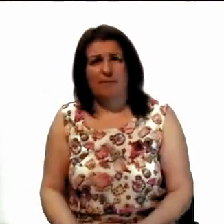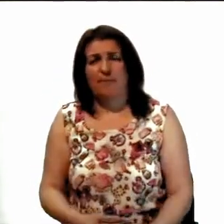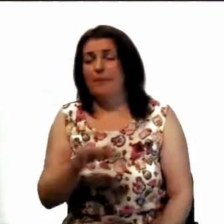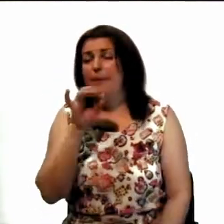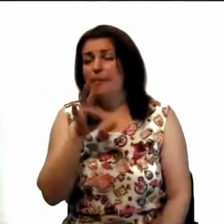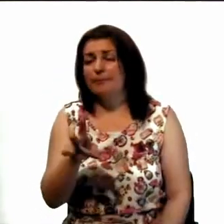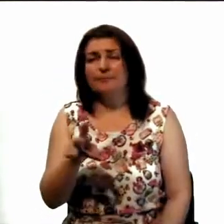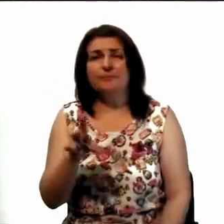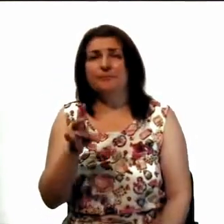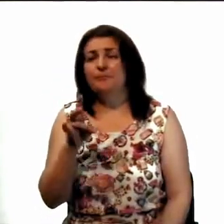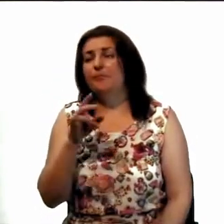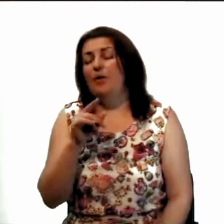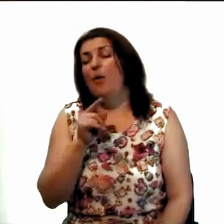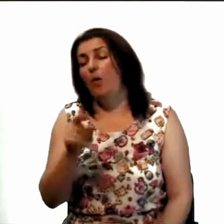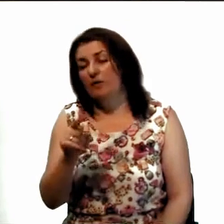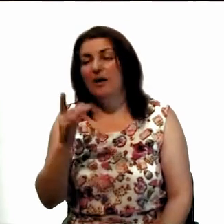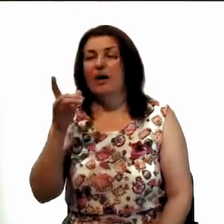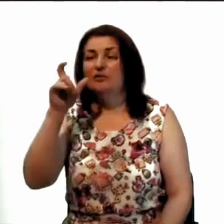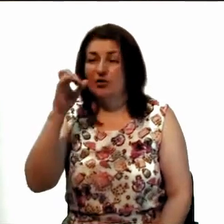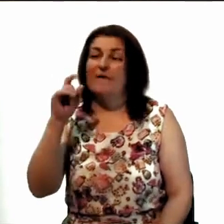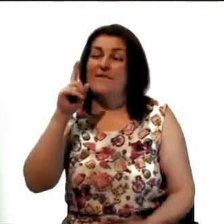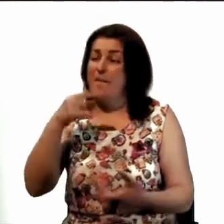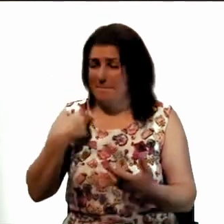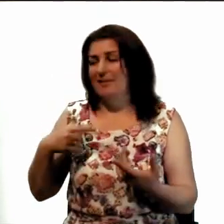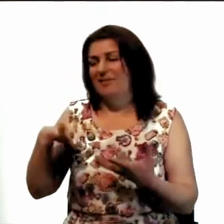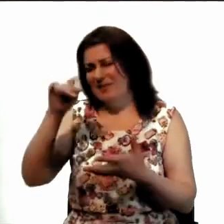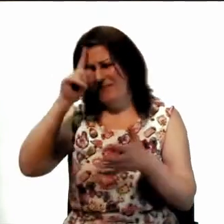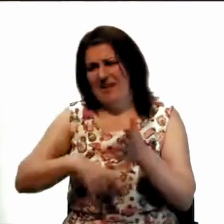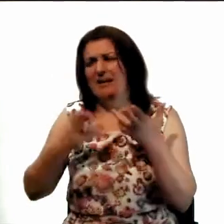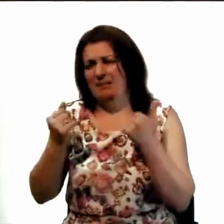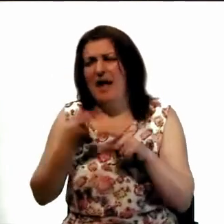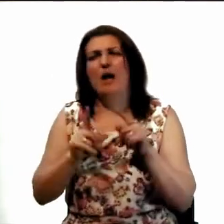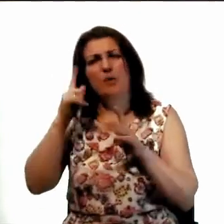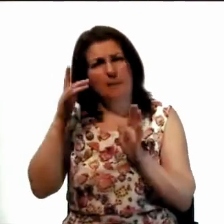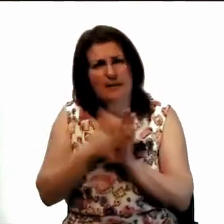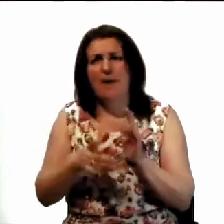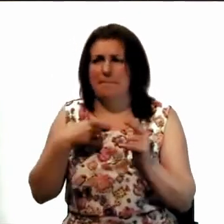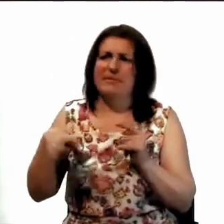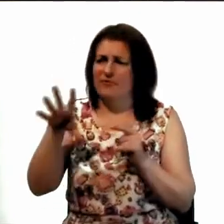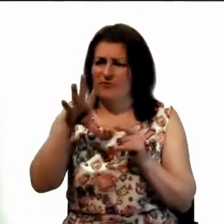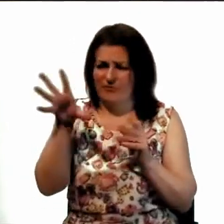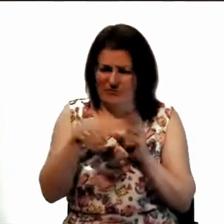Он, ну, номинально верующий, как бы, ну, все верят, это понятно, да? Ну, все верят.